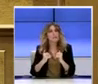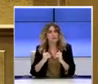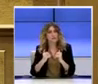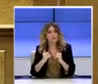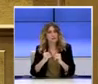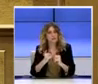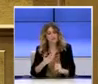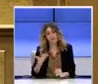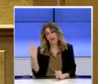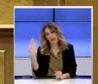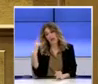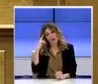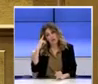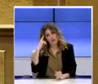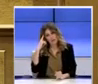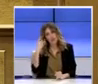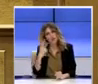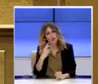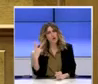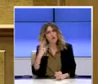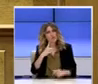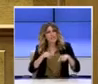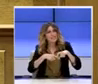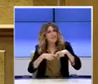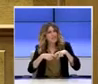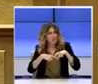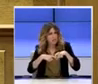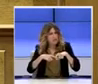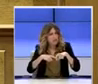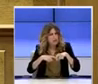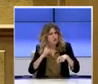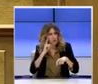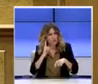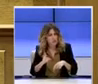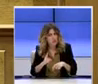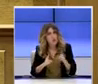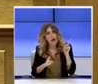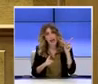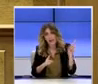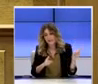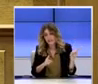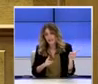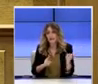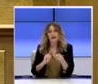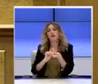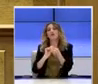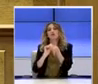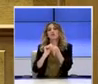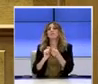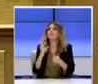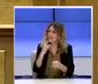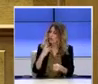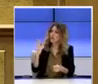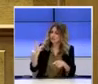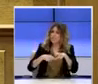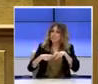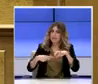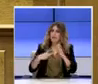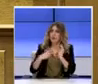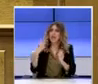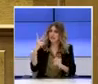λάθος, με τροπολογία σας εδώ στη Βουλή, ήρθατε 23 Δεκεμβρίου